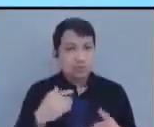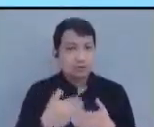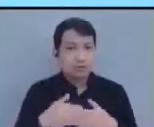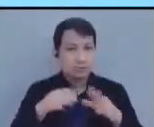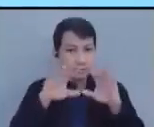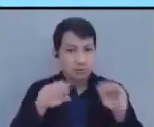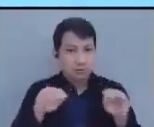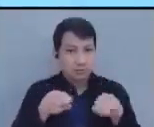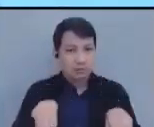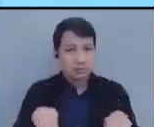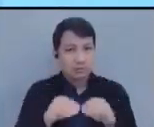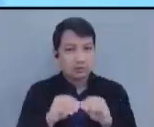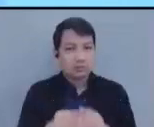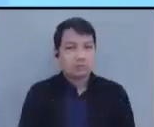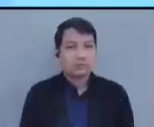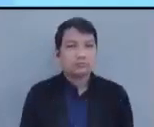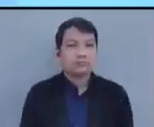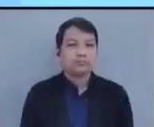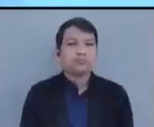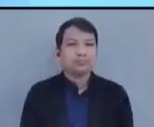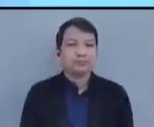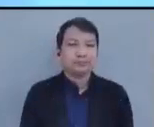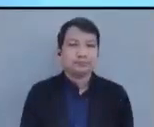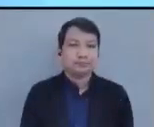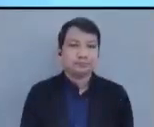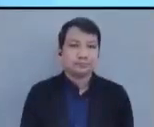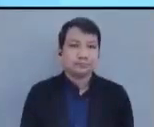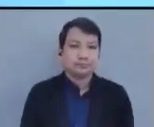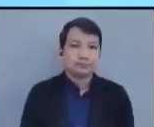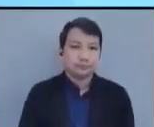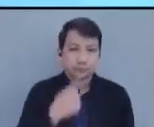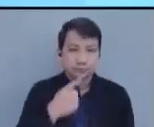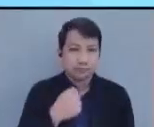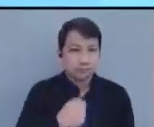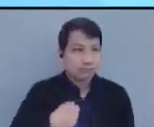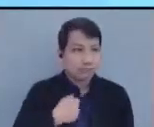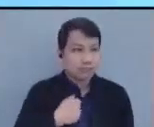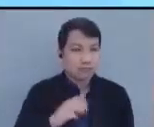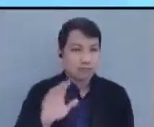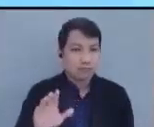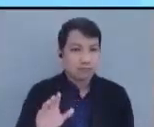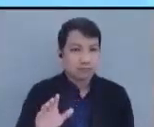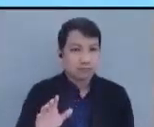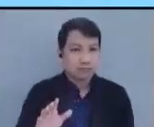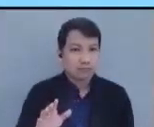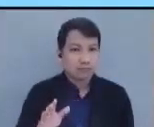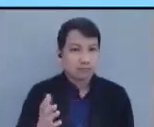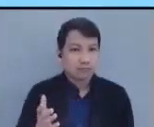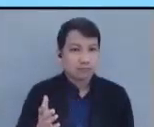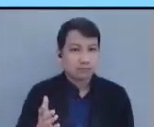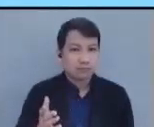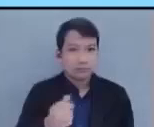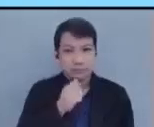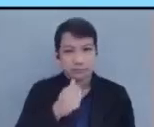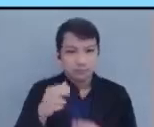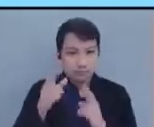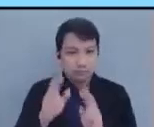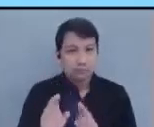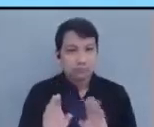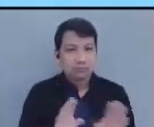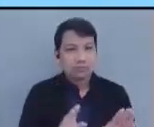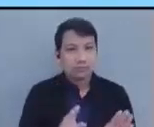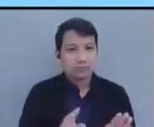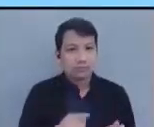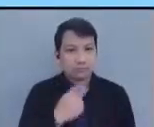Kapaskuhan. I said sorry and I apologize for my disrespectful behavior sa pagsigaw ko